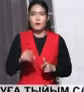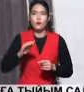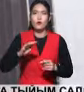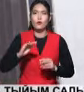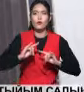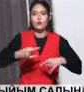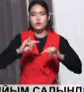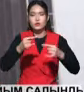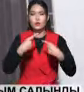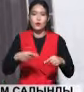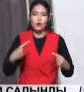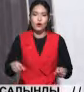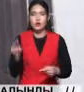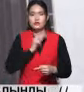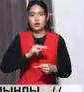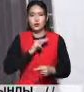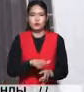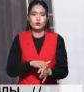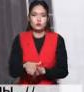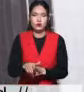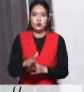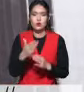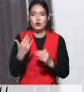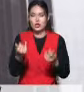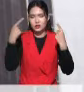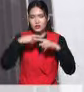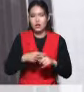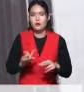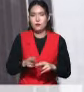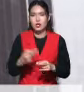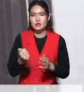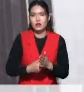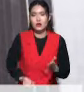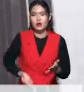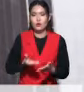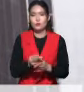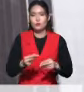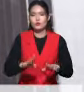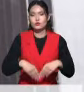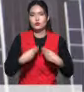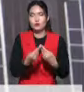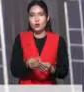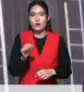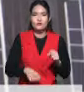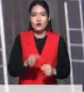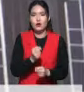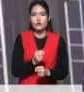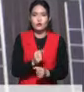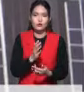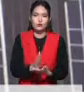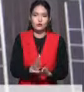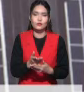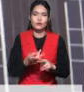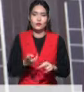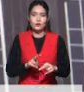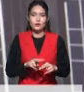жұмыстары, жарларын усилять ету жұмыстары жүргізетін болса, сәйкесінше өтемақы көлемі де оның арта береді, жұмыс көлемі көбейген сайын. Танысқандары,